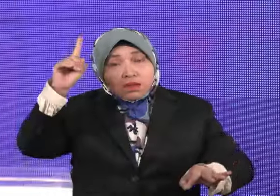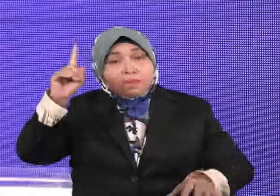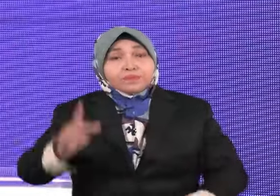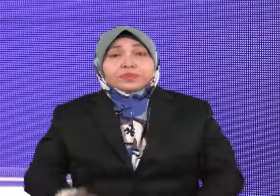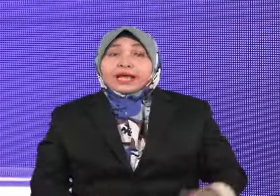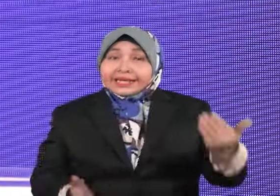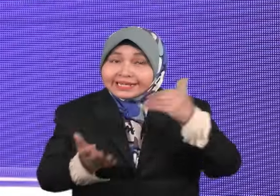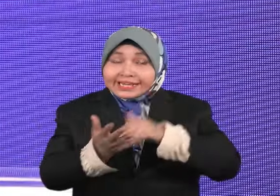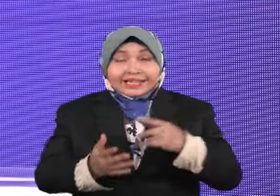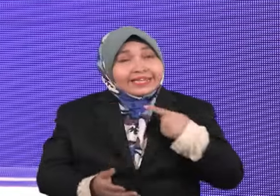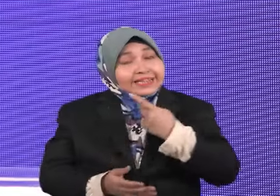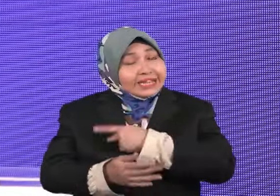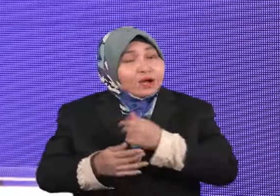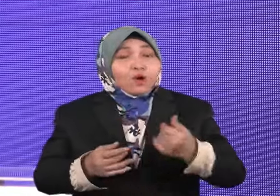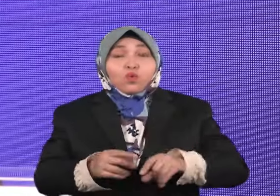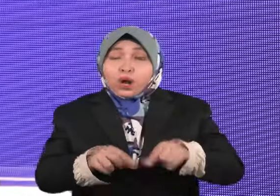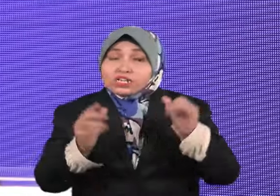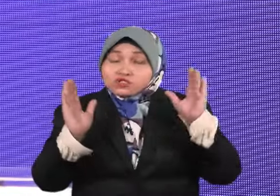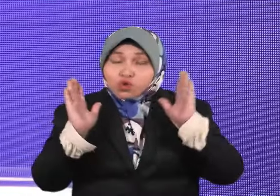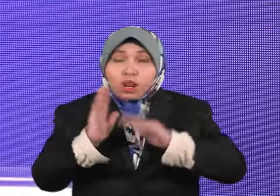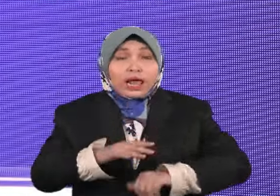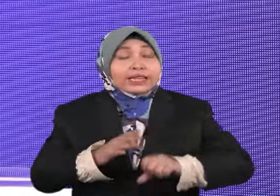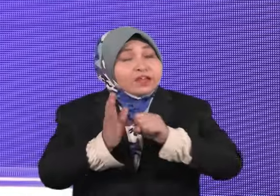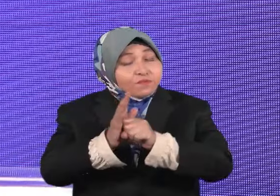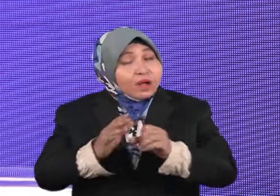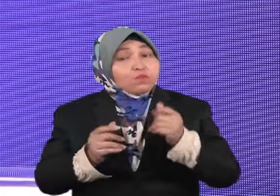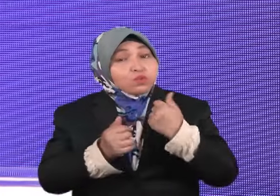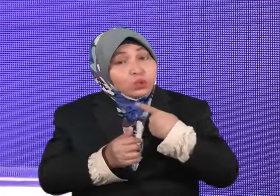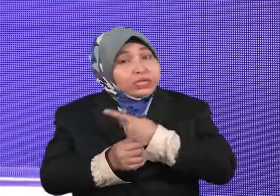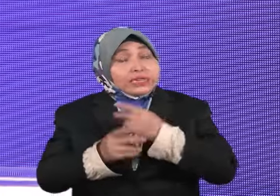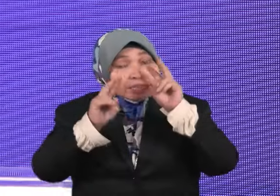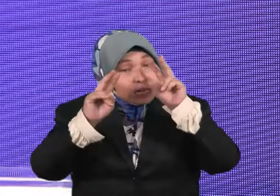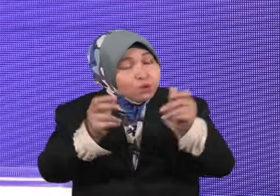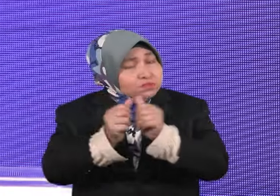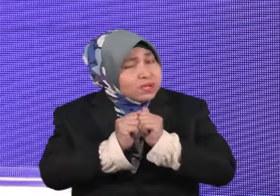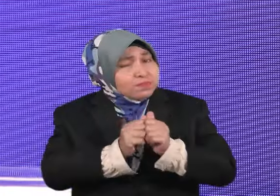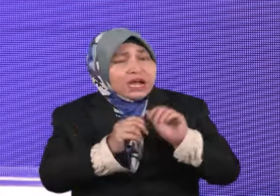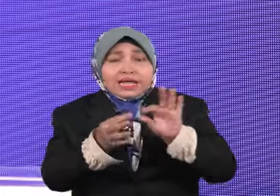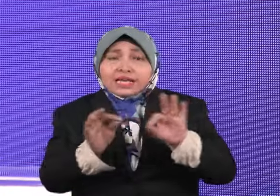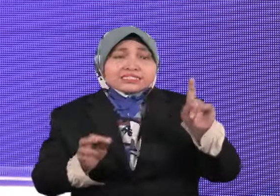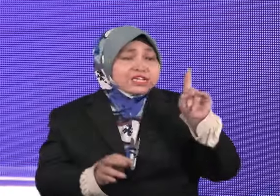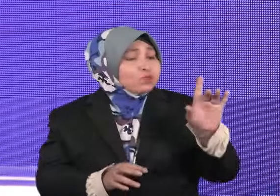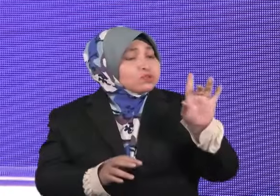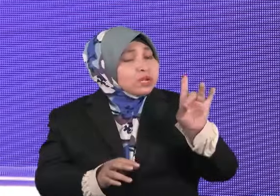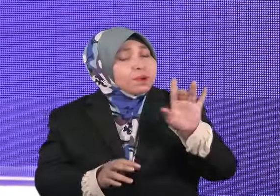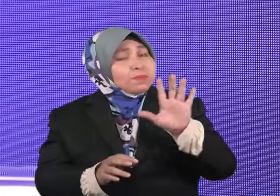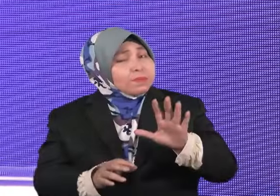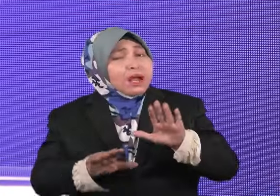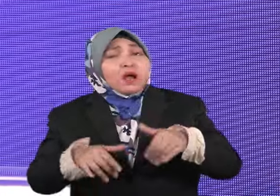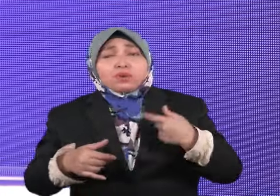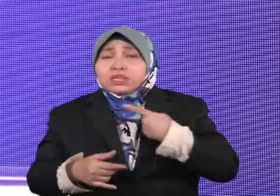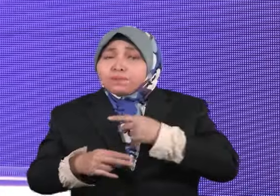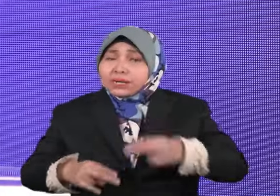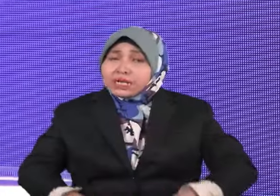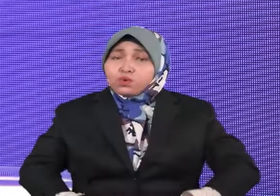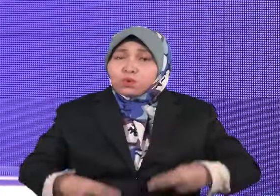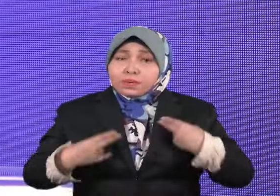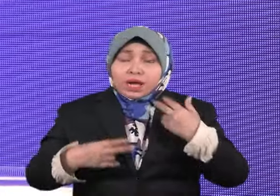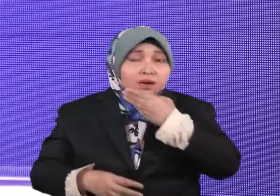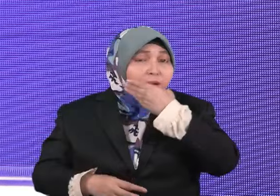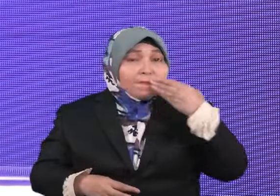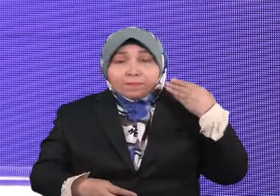kita dalam My Quran Time, Quran Salat Infaq pada hari ini untuk sama-sama kita melihat kepada ayat 185 bagaimana kita menghidupkan Ramadan. Untuk